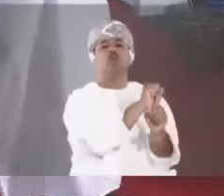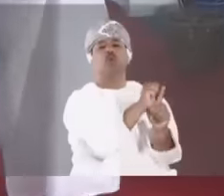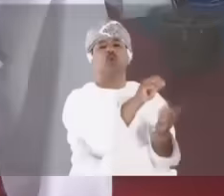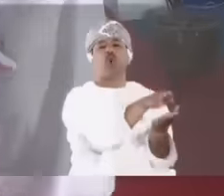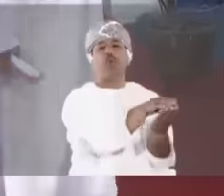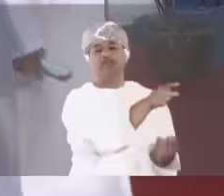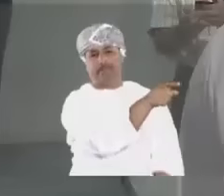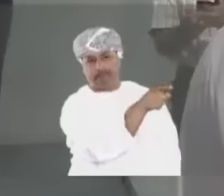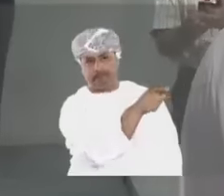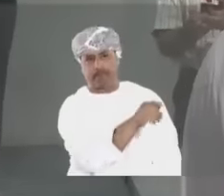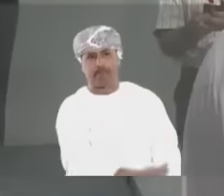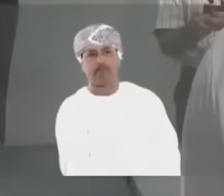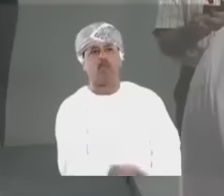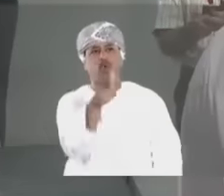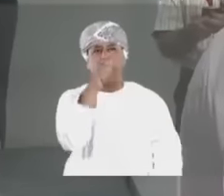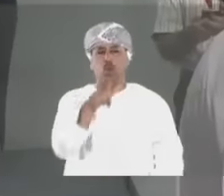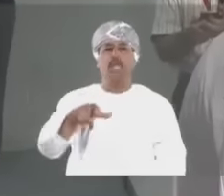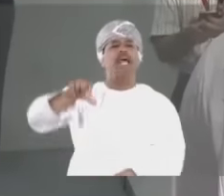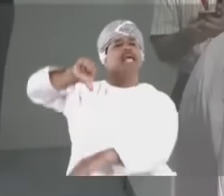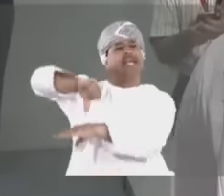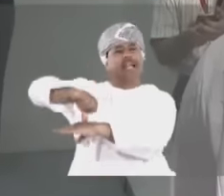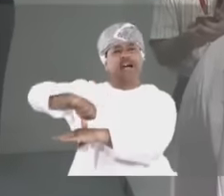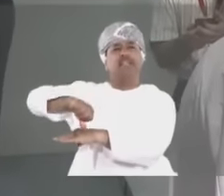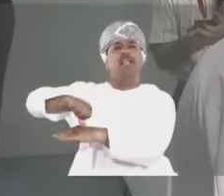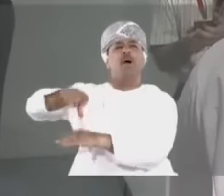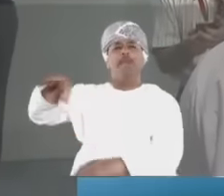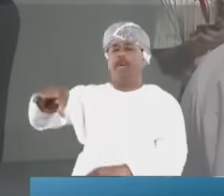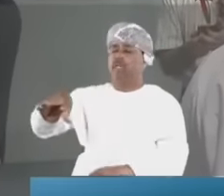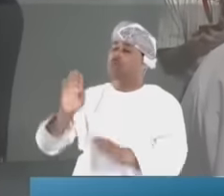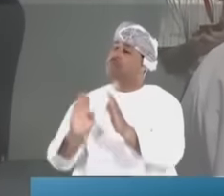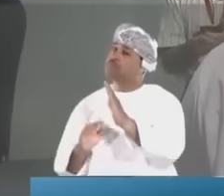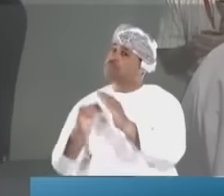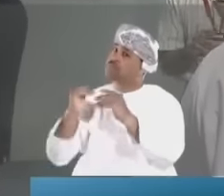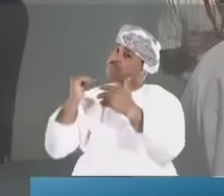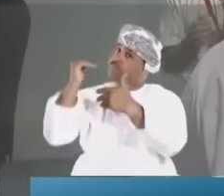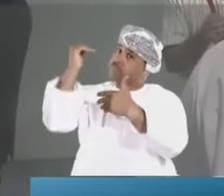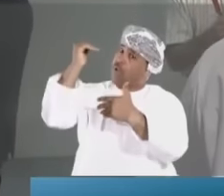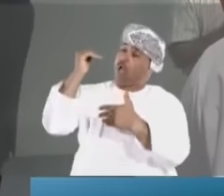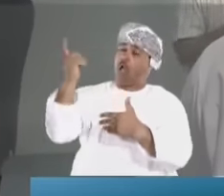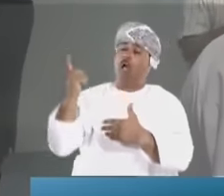بالدقم. إيران بلد متقدم في التكنولوجيا،